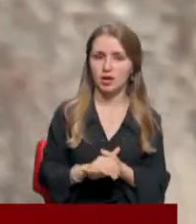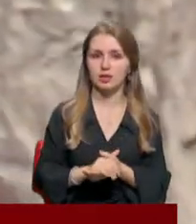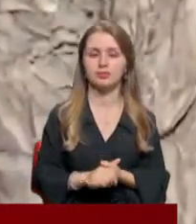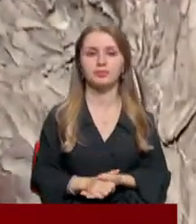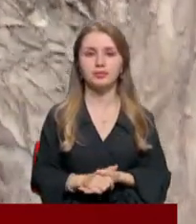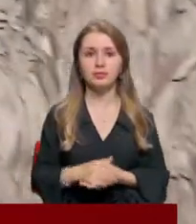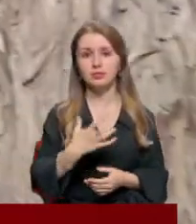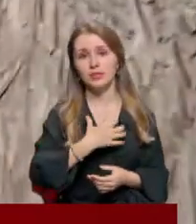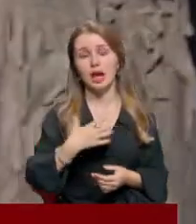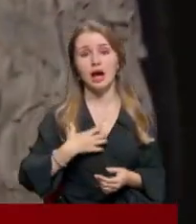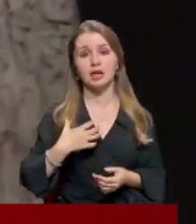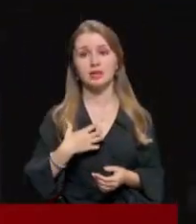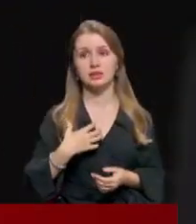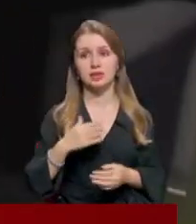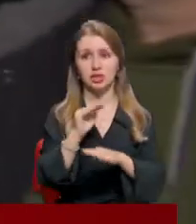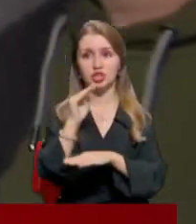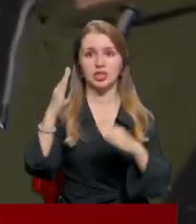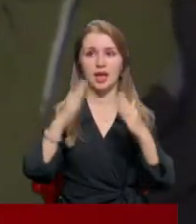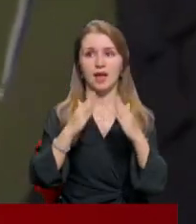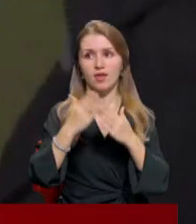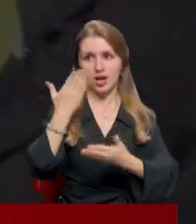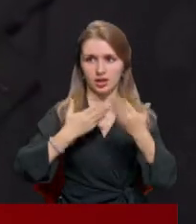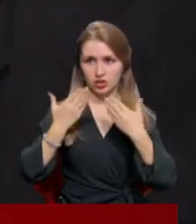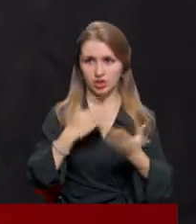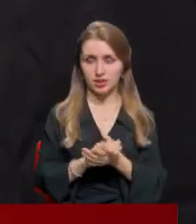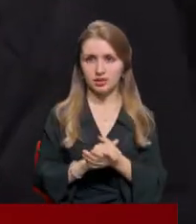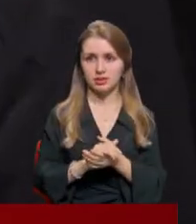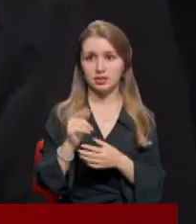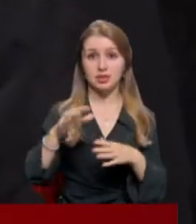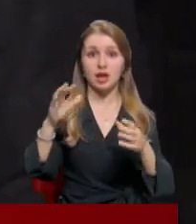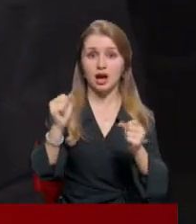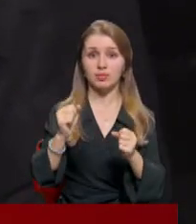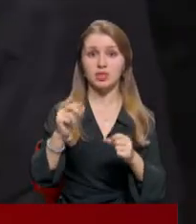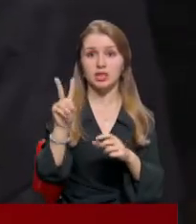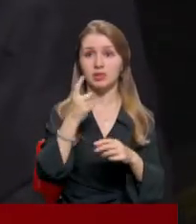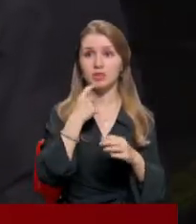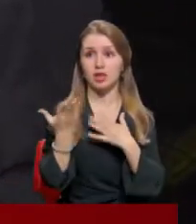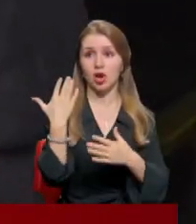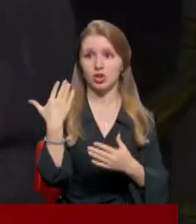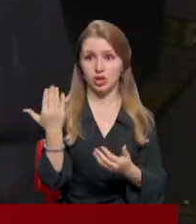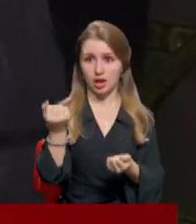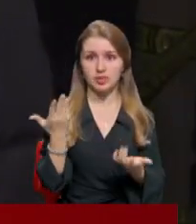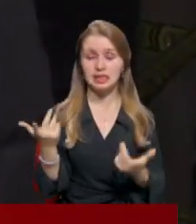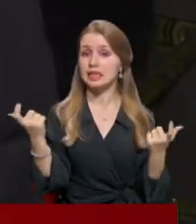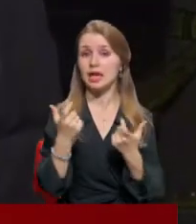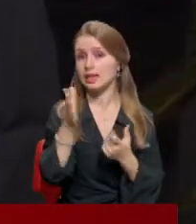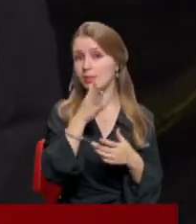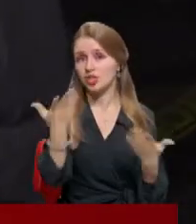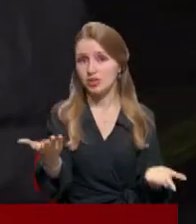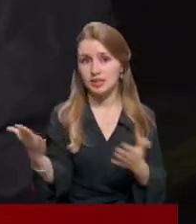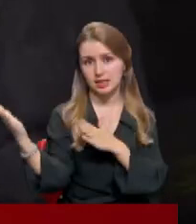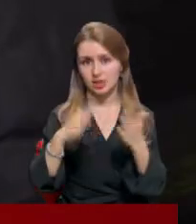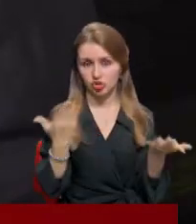Efendim, annenizin yaşadığı evi anlatacaksınız. Siz almışsınız değil mi 20 yıl önce bu evi ona? Nereden bileceksiniz